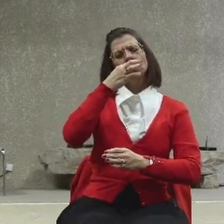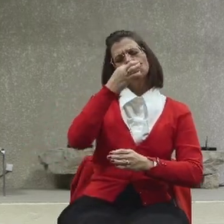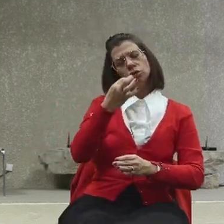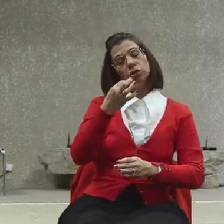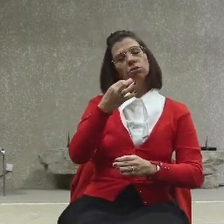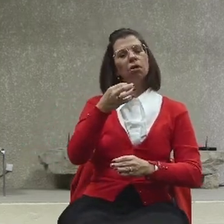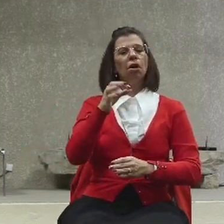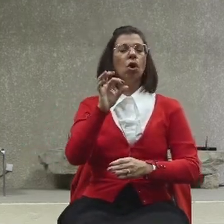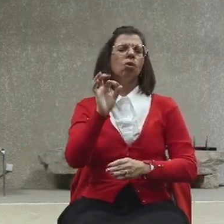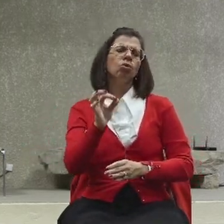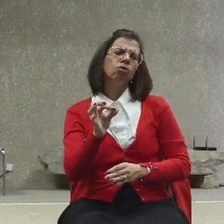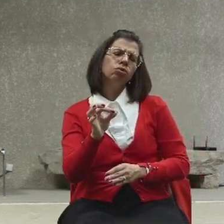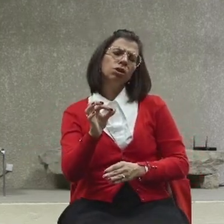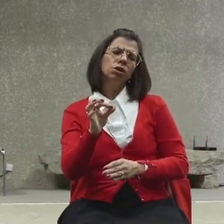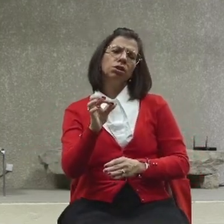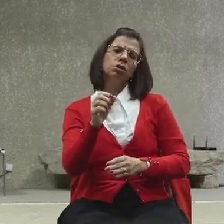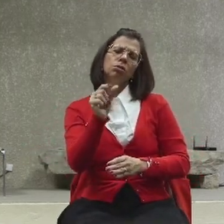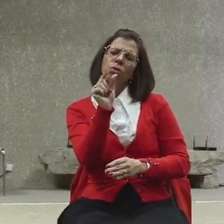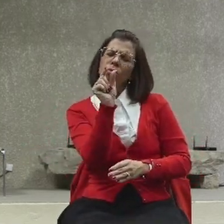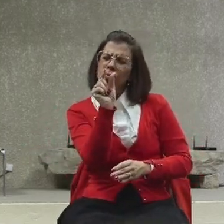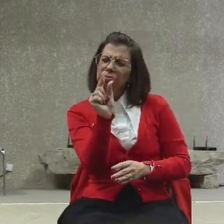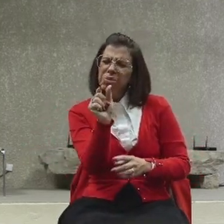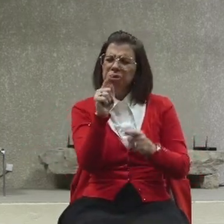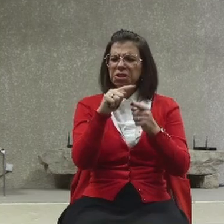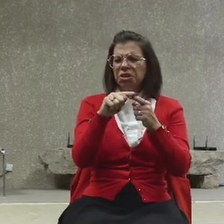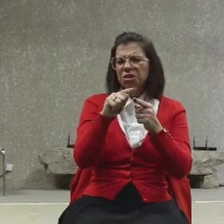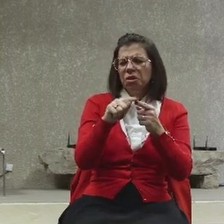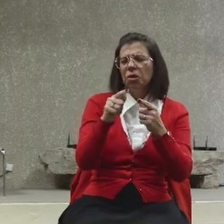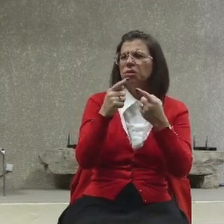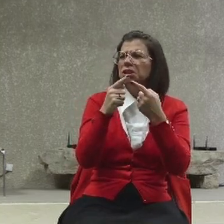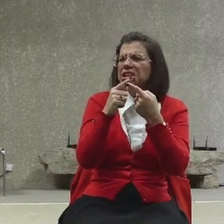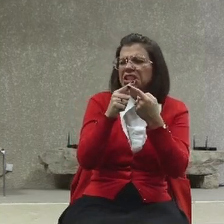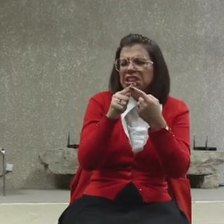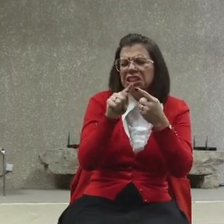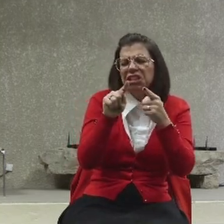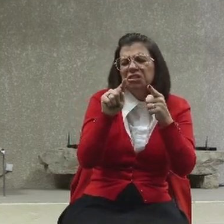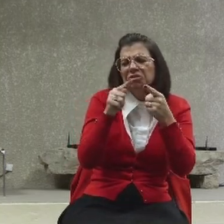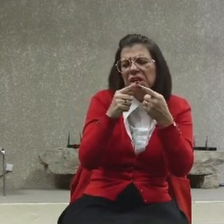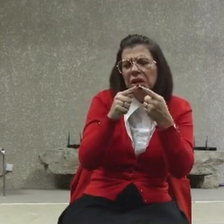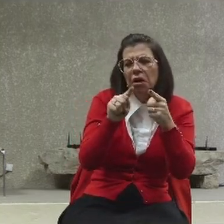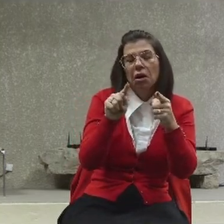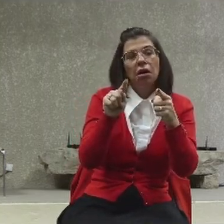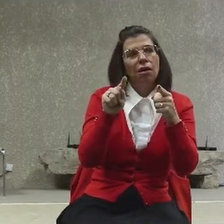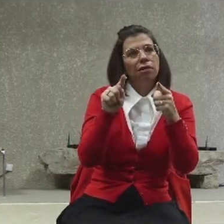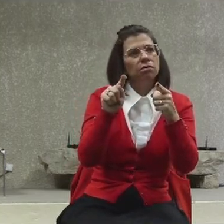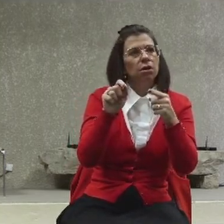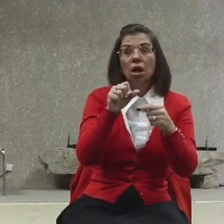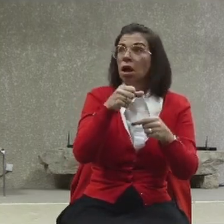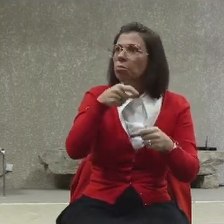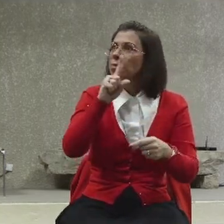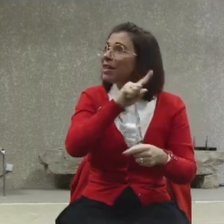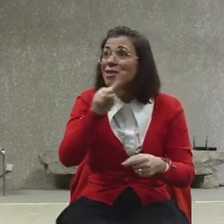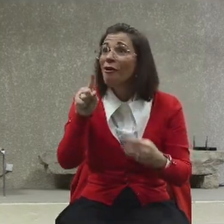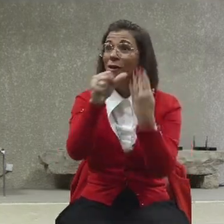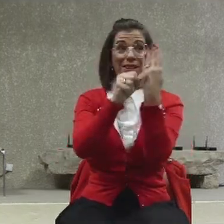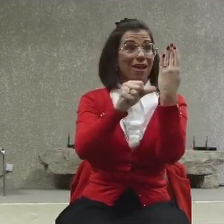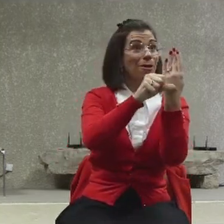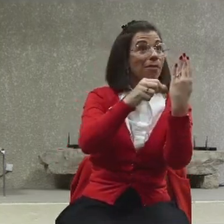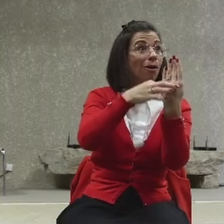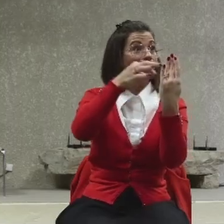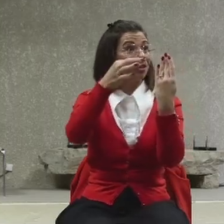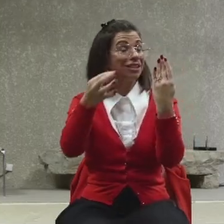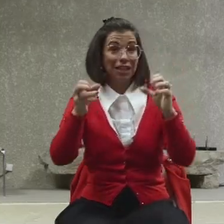Et notre part à nous, c'est de nous identifier à cette nouvelle